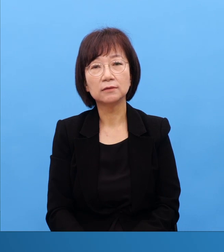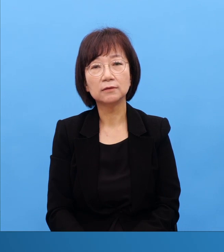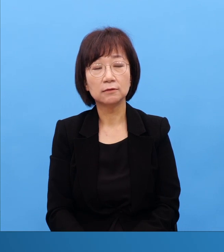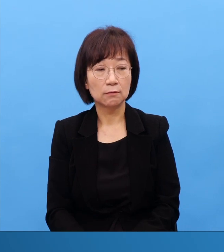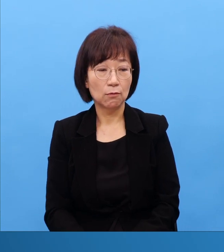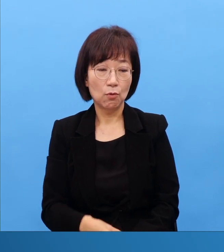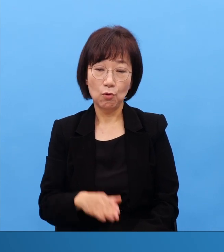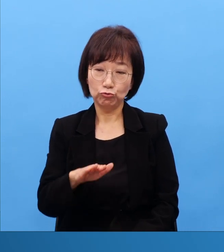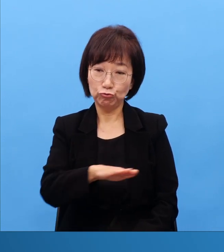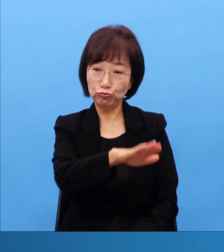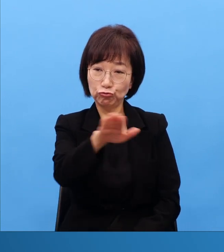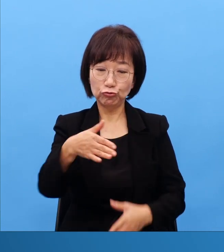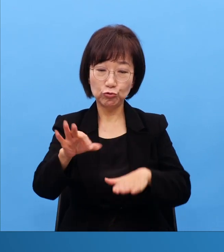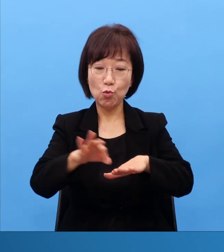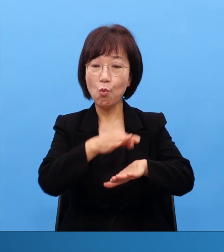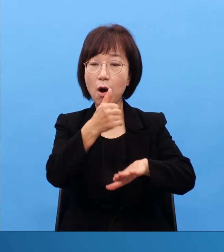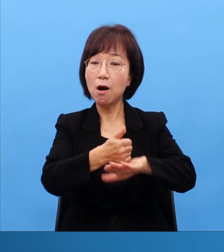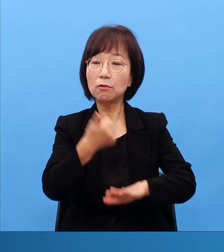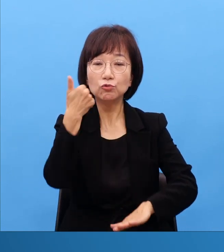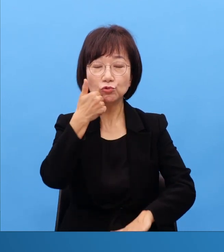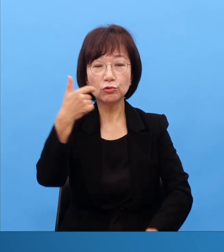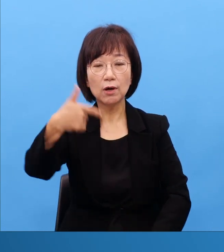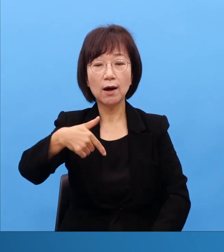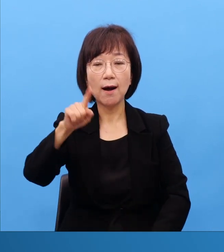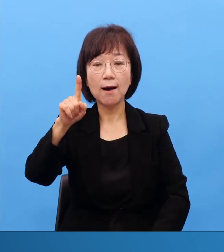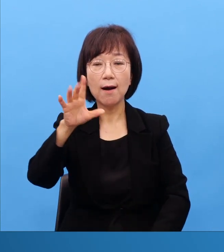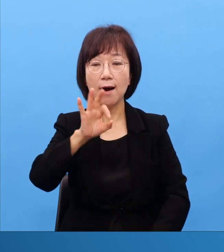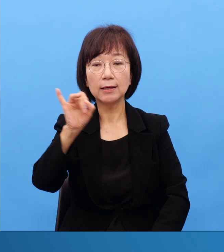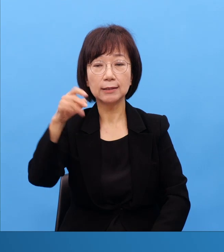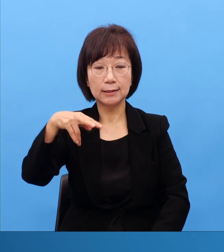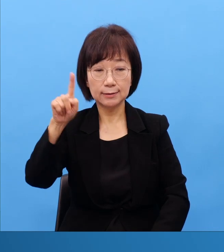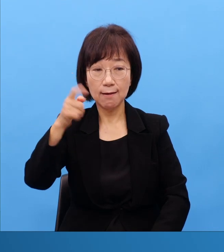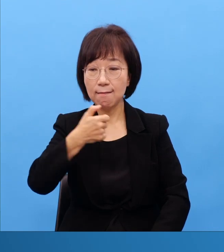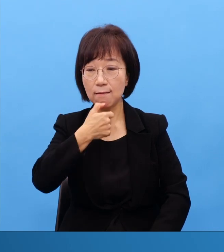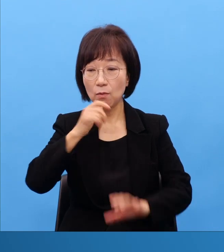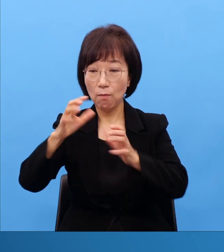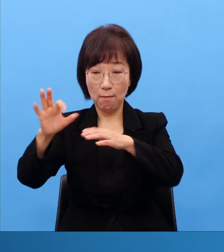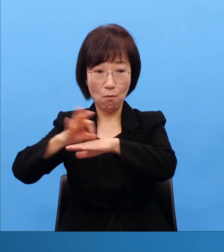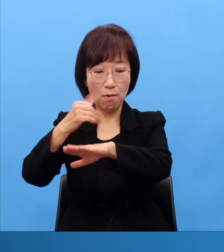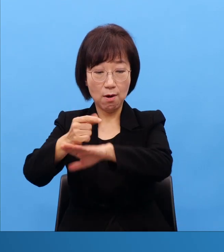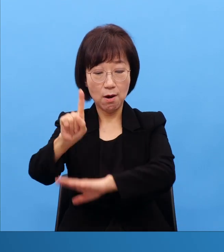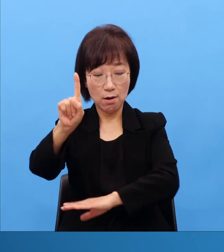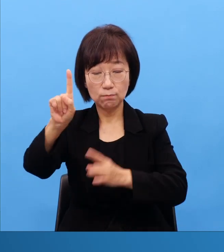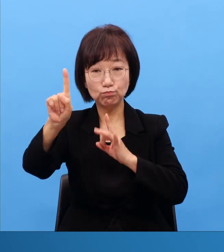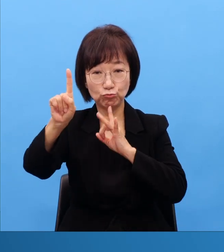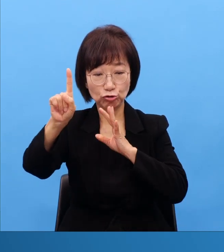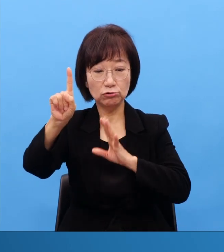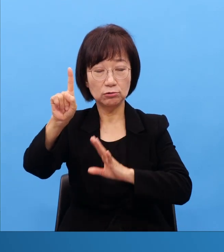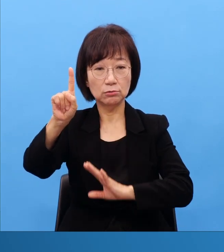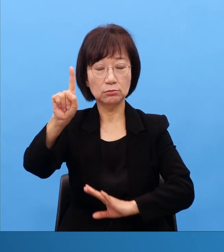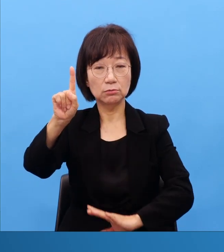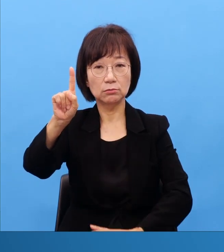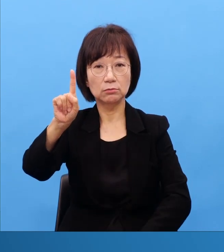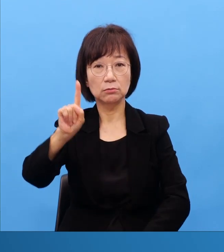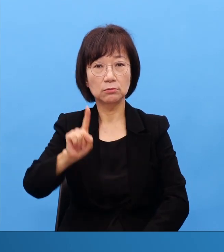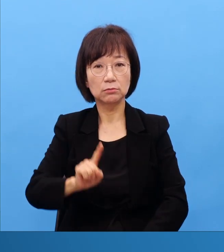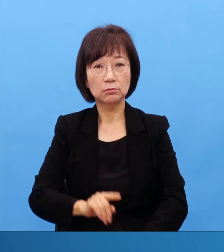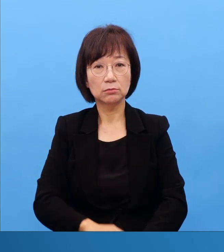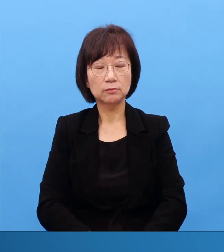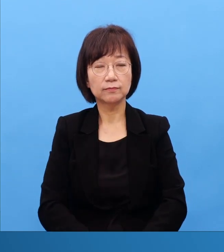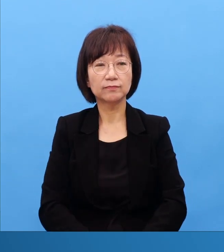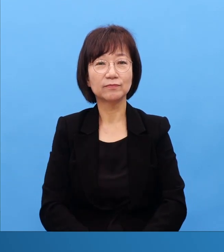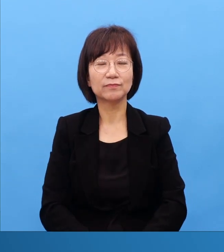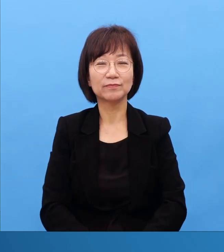가이사 황제밖에 없습니다. 이러더라고. They try to appease the Roman officials by saying the only king that we have is the Roman emperor himself. 아니